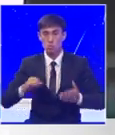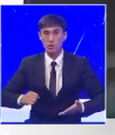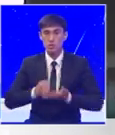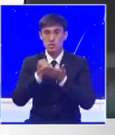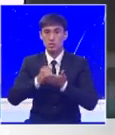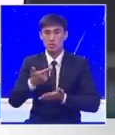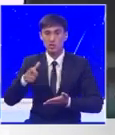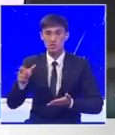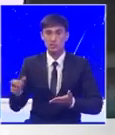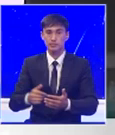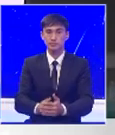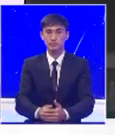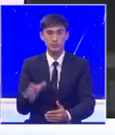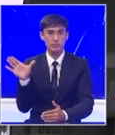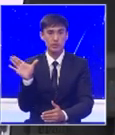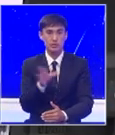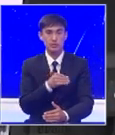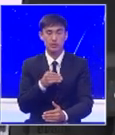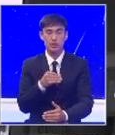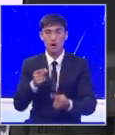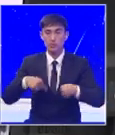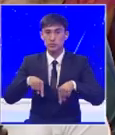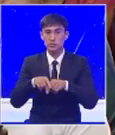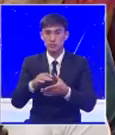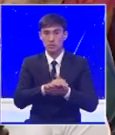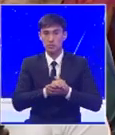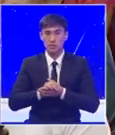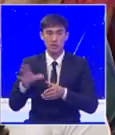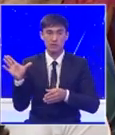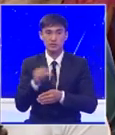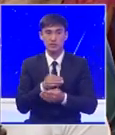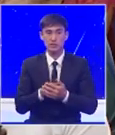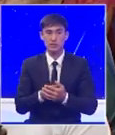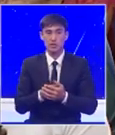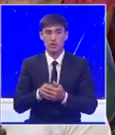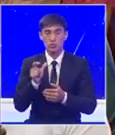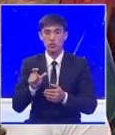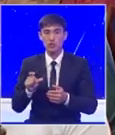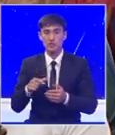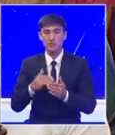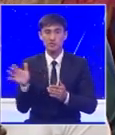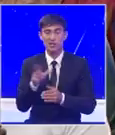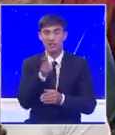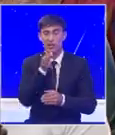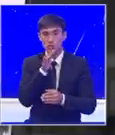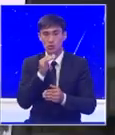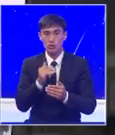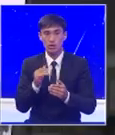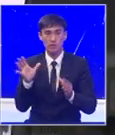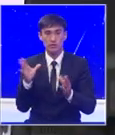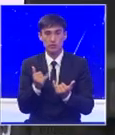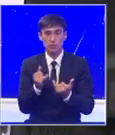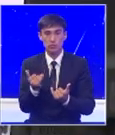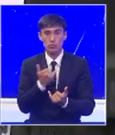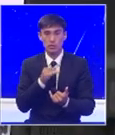от горожан, от всех общественных объединений, от всех людей, всех возрастов. Вот сегодня у меня